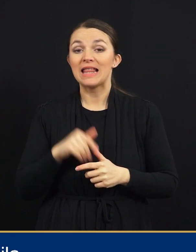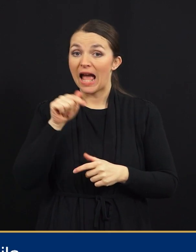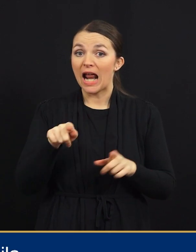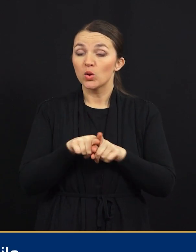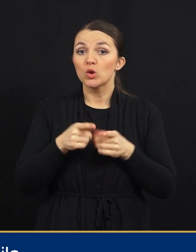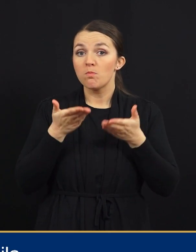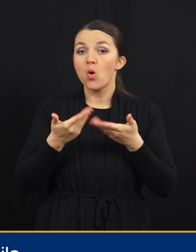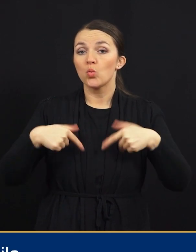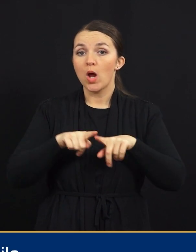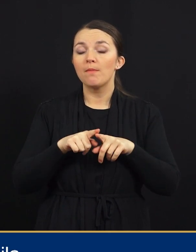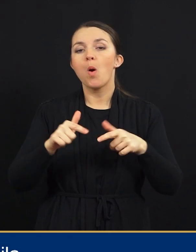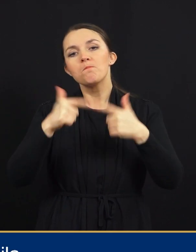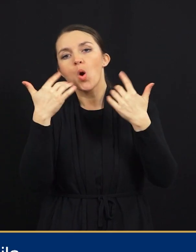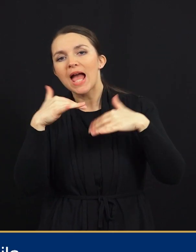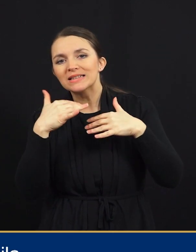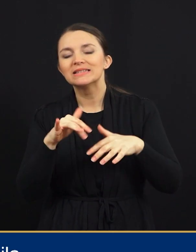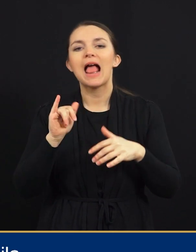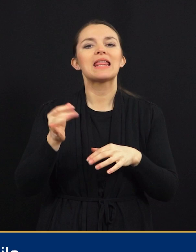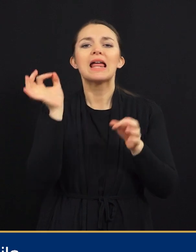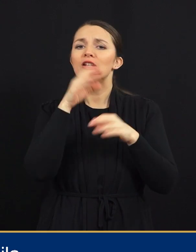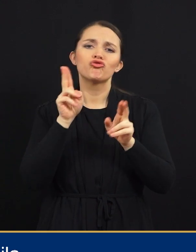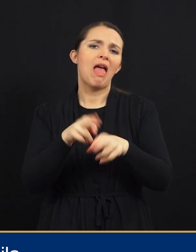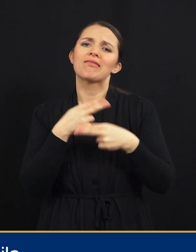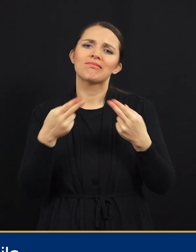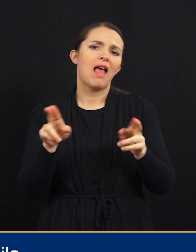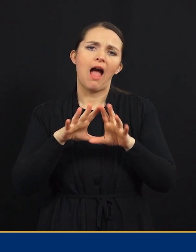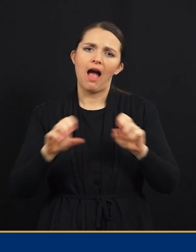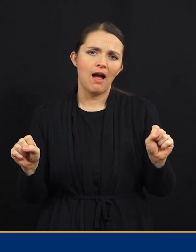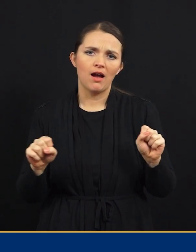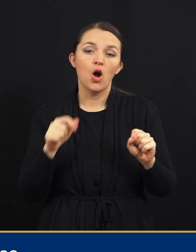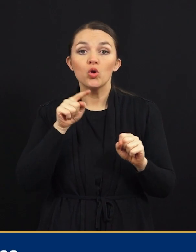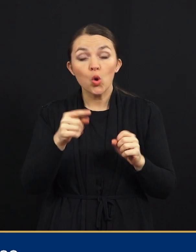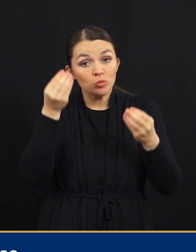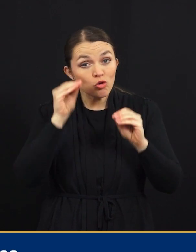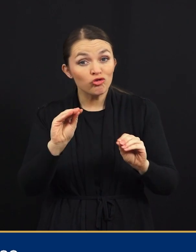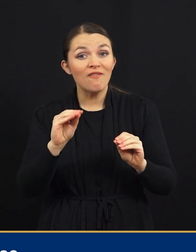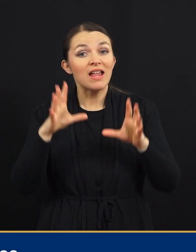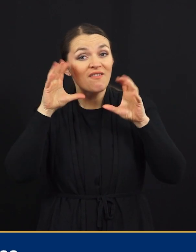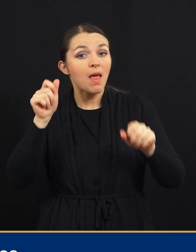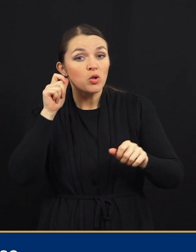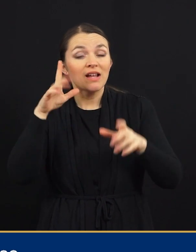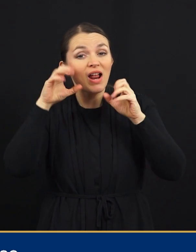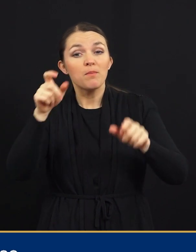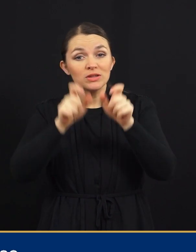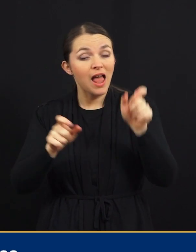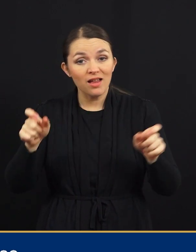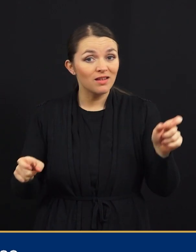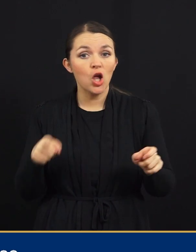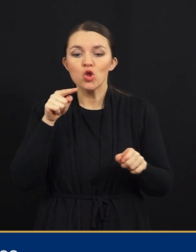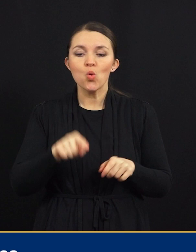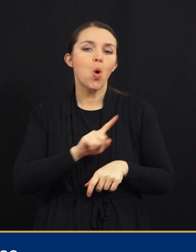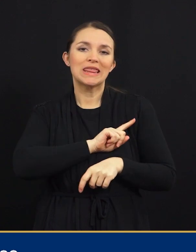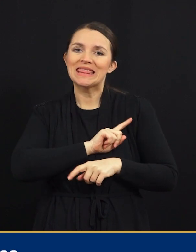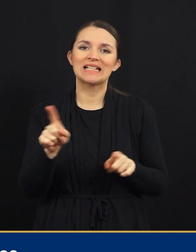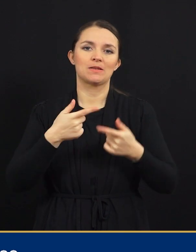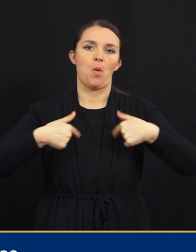Takrat tudi ponujamo pojasnila, da se nič ne da. To, spoštovane veleposlanice in veleposlaniki,